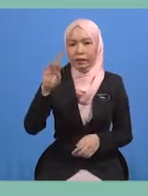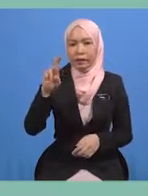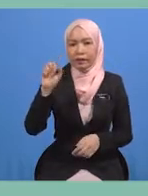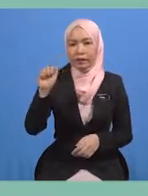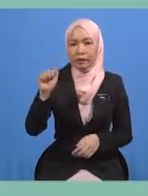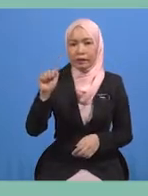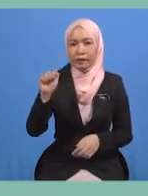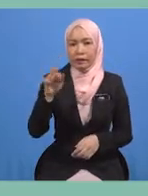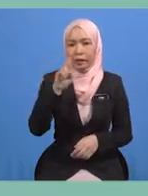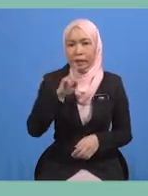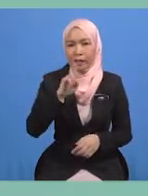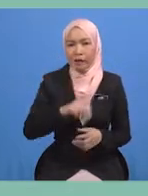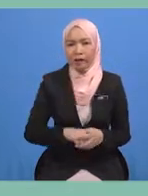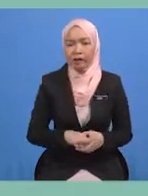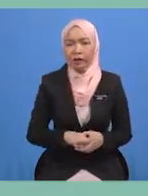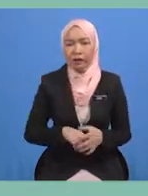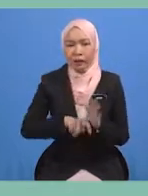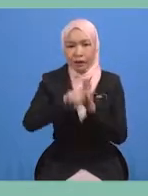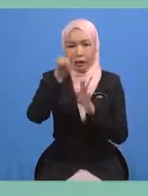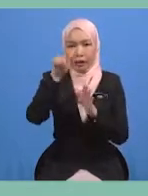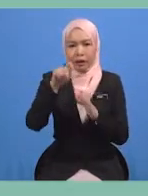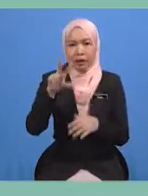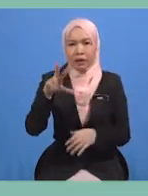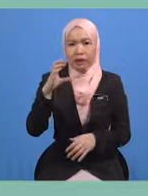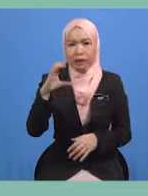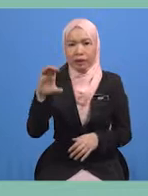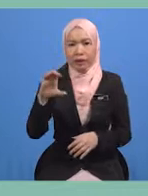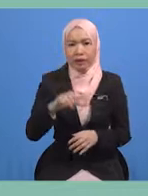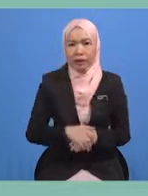GHz dan serendah 3 Hz.